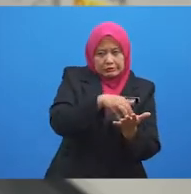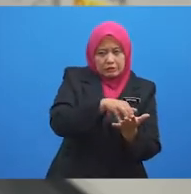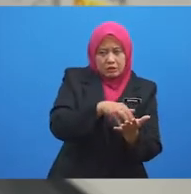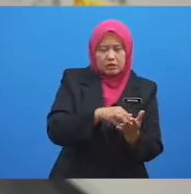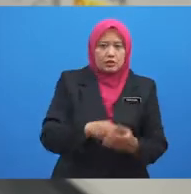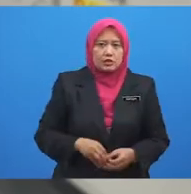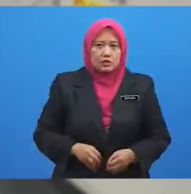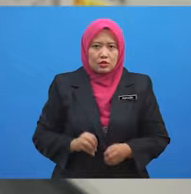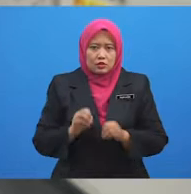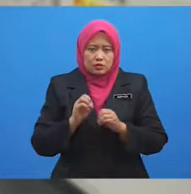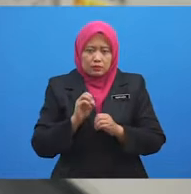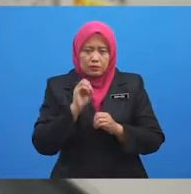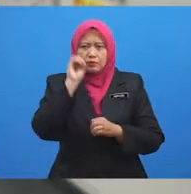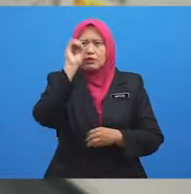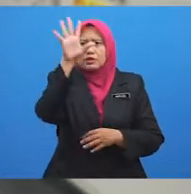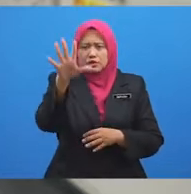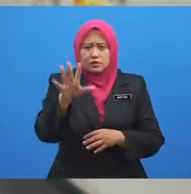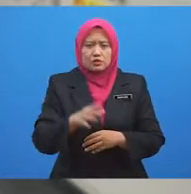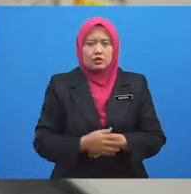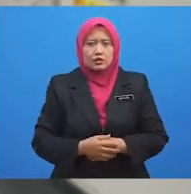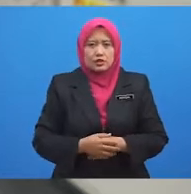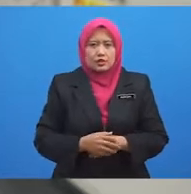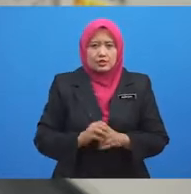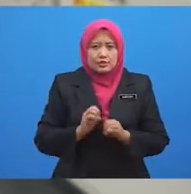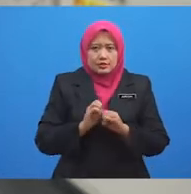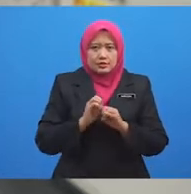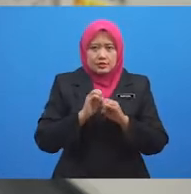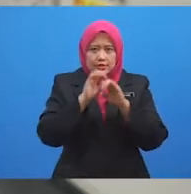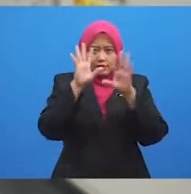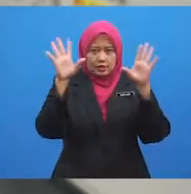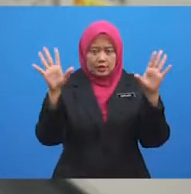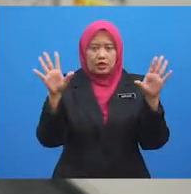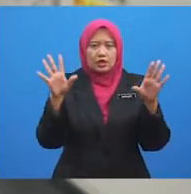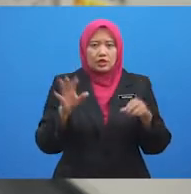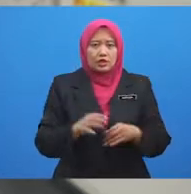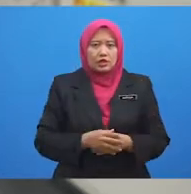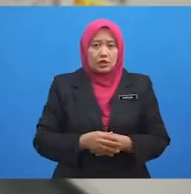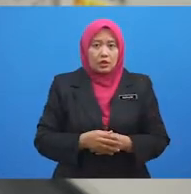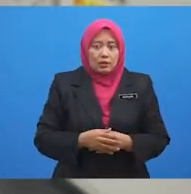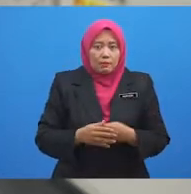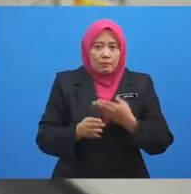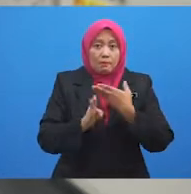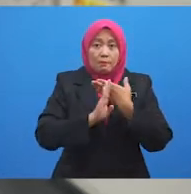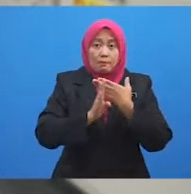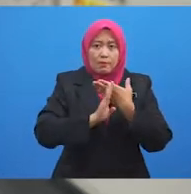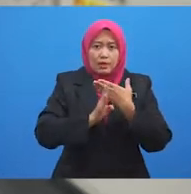Radioisotop yang secara amnya mengeluarkan sinaran yang berbahaya